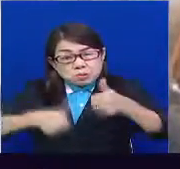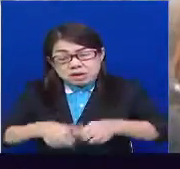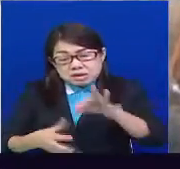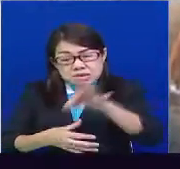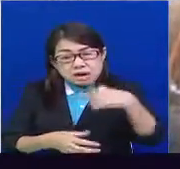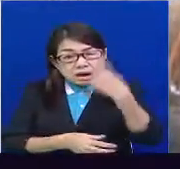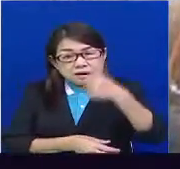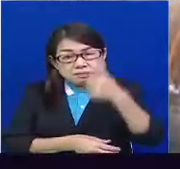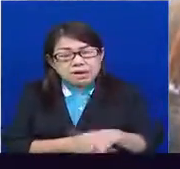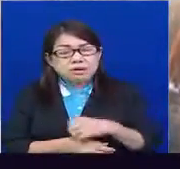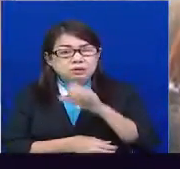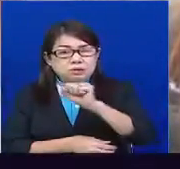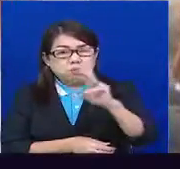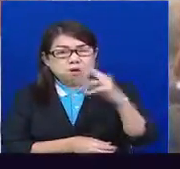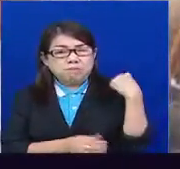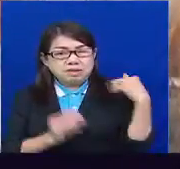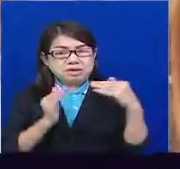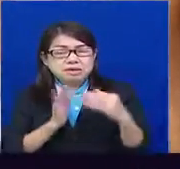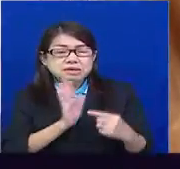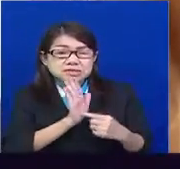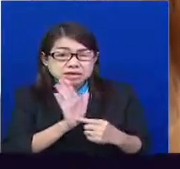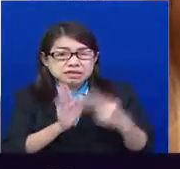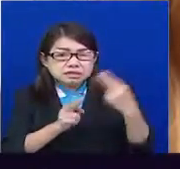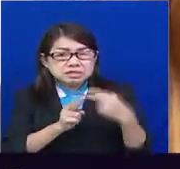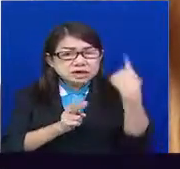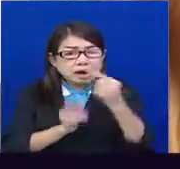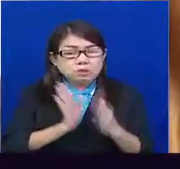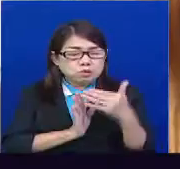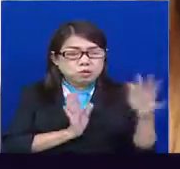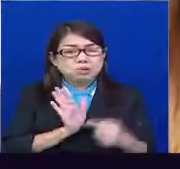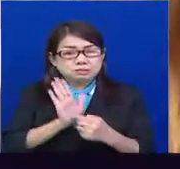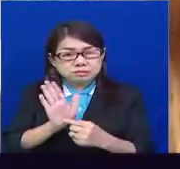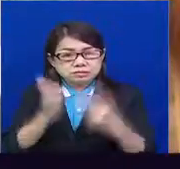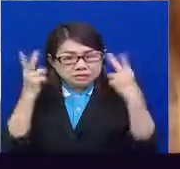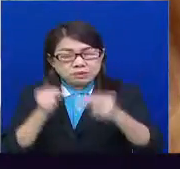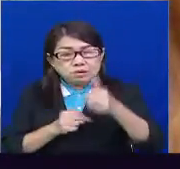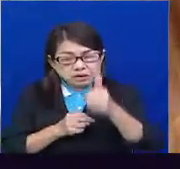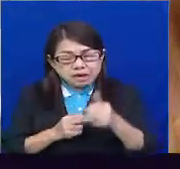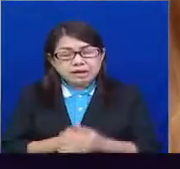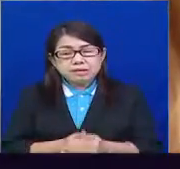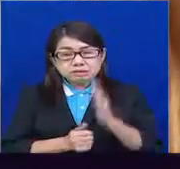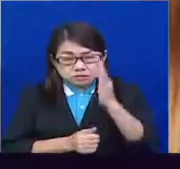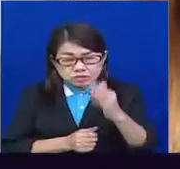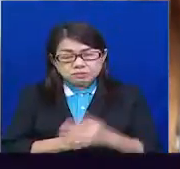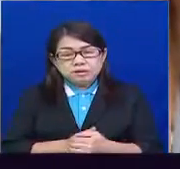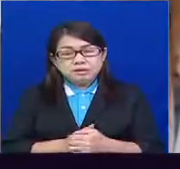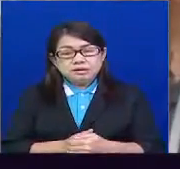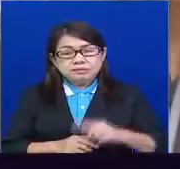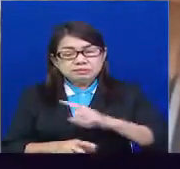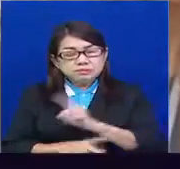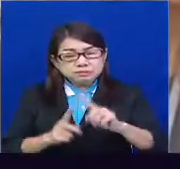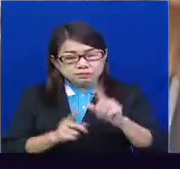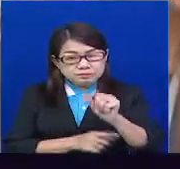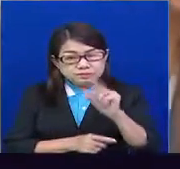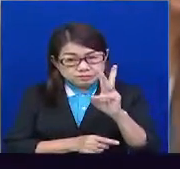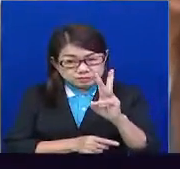ยกรัฐมนตรีคนนอกได้พร้อมระบุว่าในวันศุกร์ที่ 26สิงหาคมนี้ที่ประชุมสนชจะพิจารณาวาระเร่งด่วนเรื่องการแก้